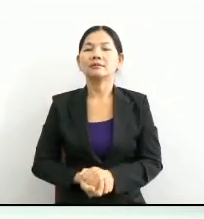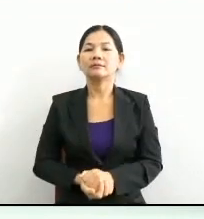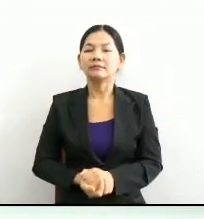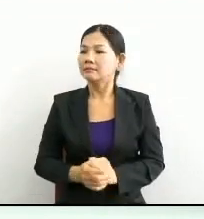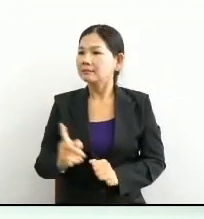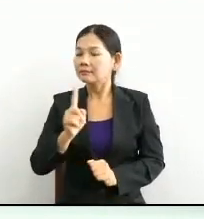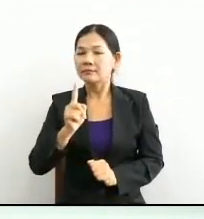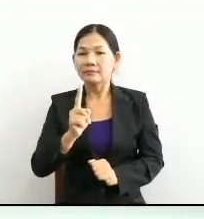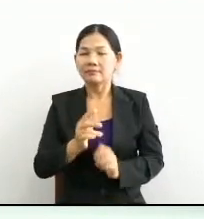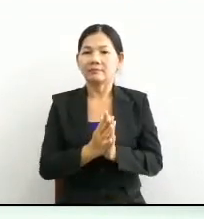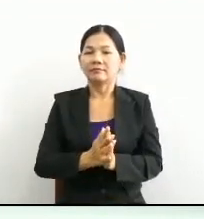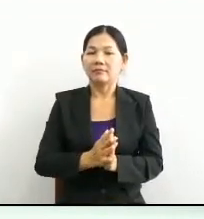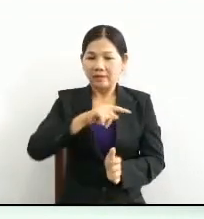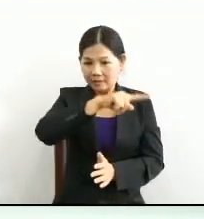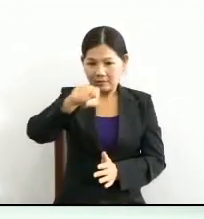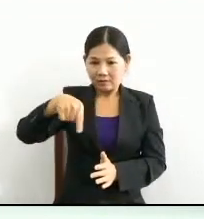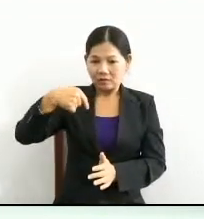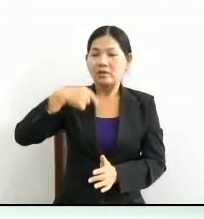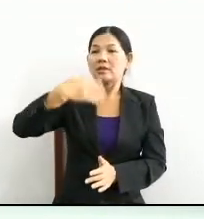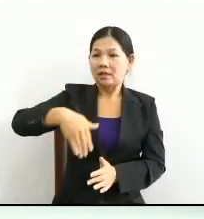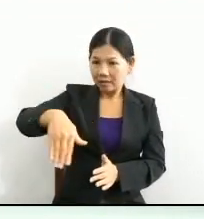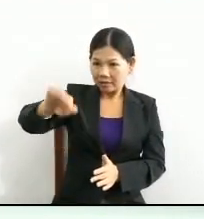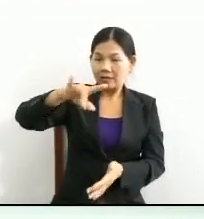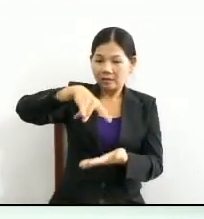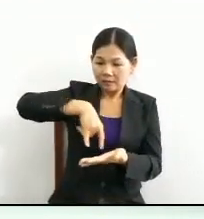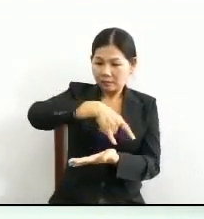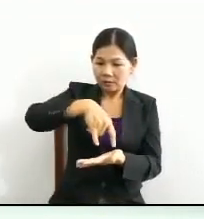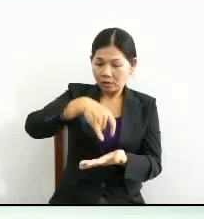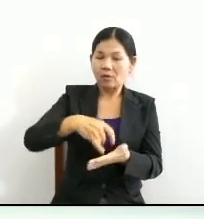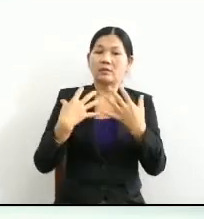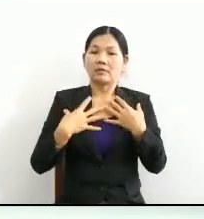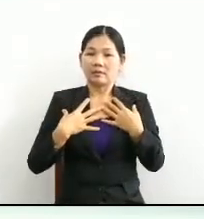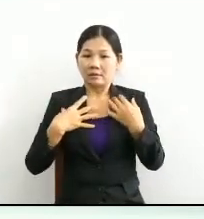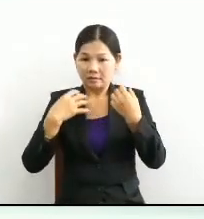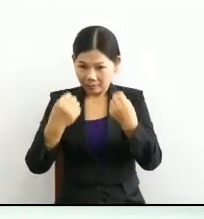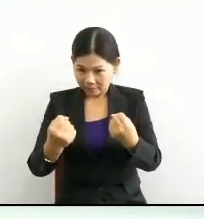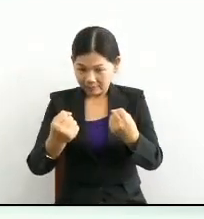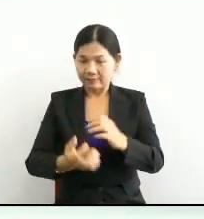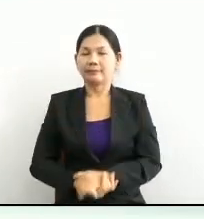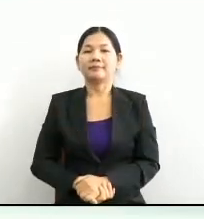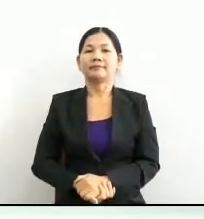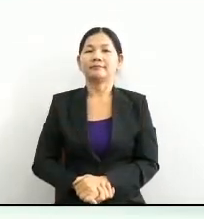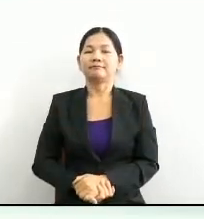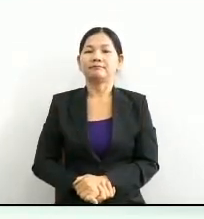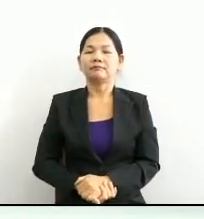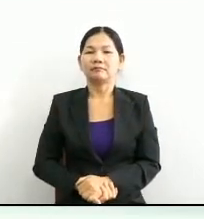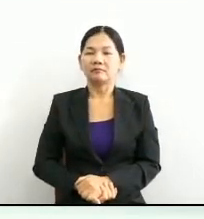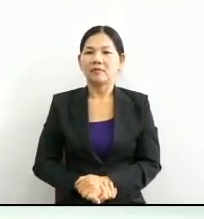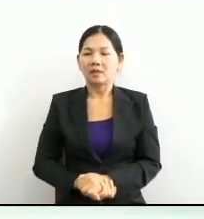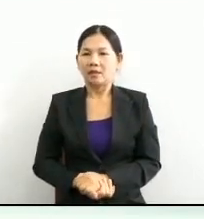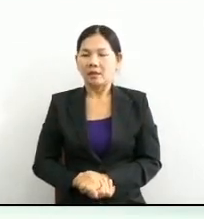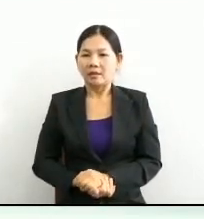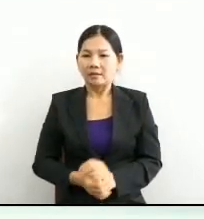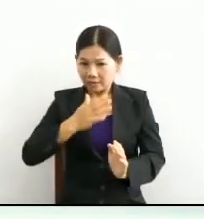con dương tới mình đôi sọc hiệp ta chẳng nè cứ nâng nón con mê liền âm